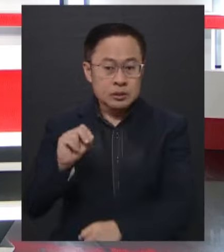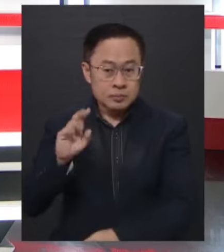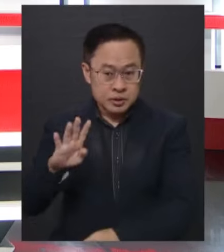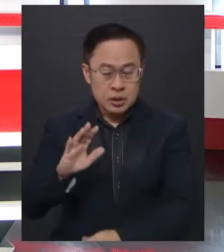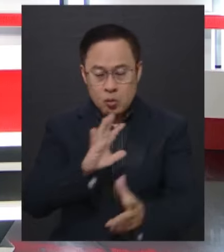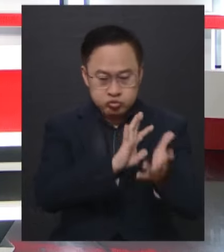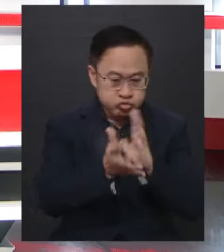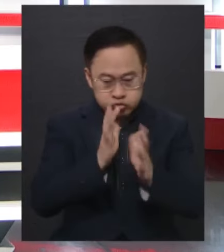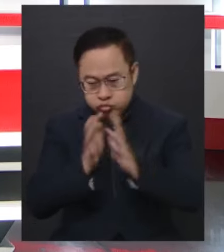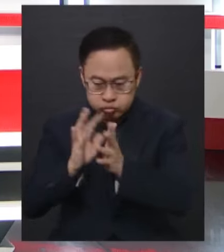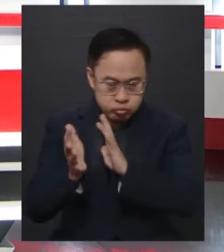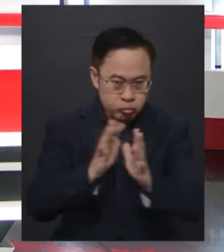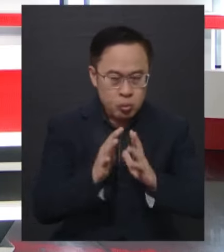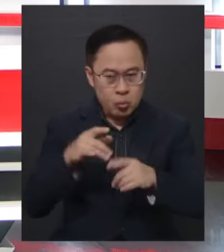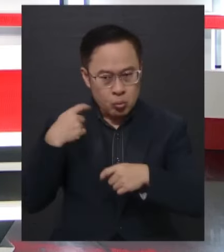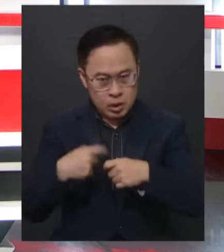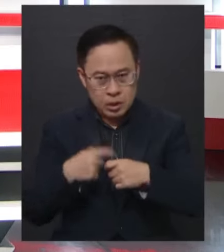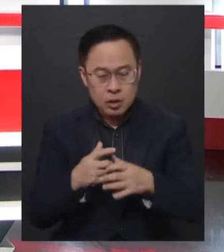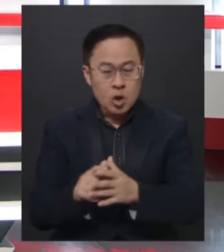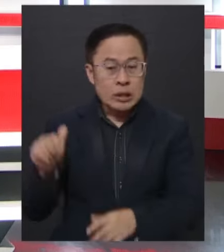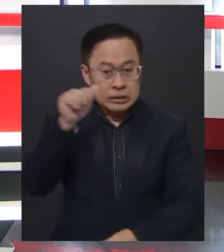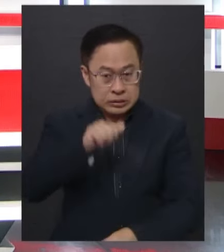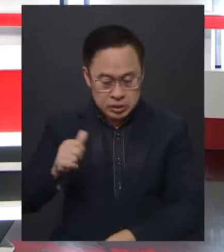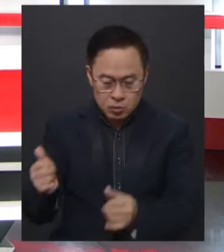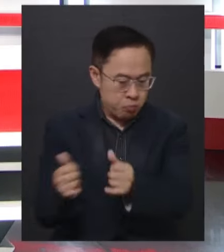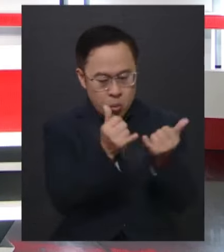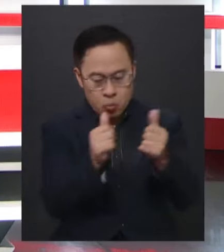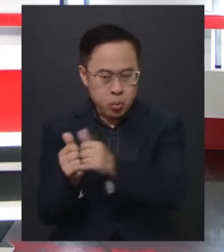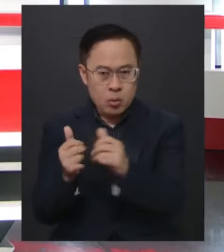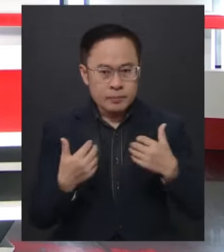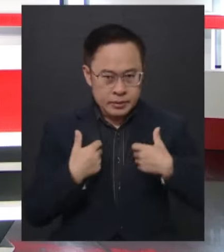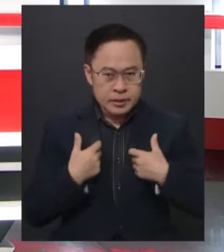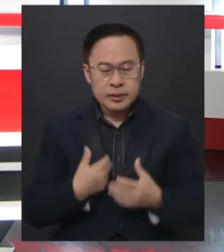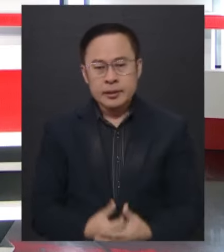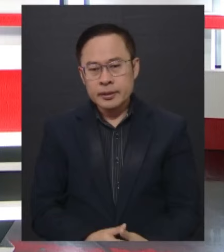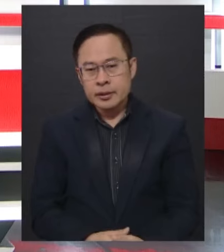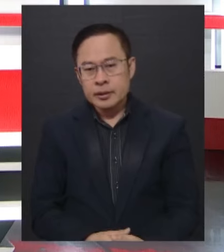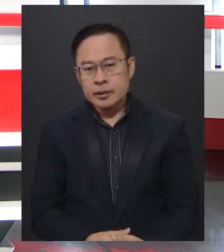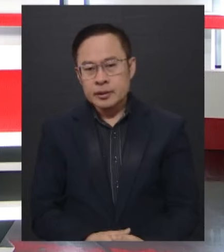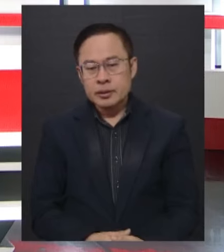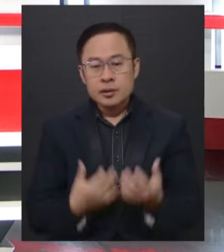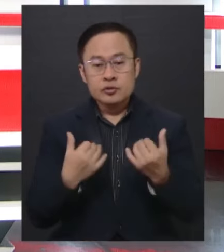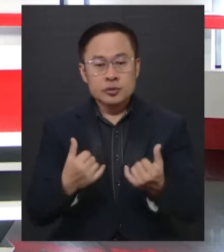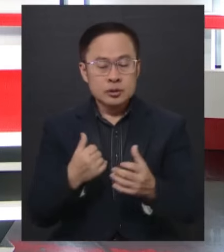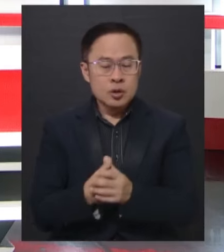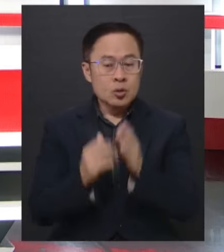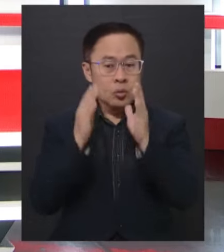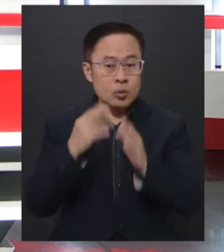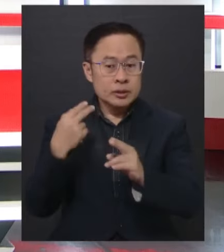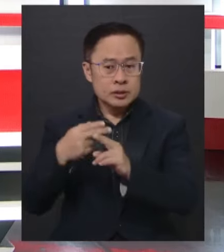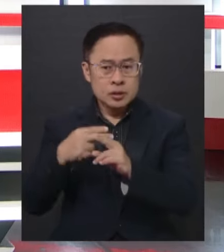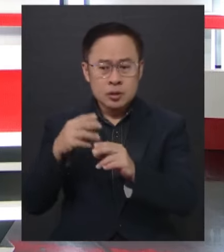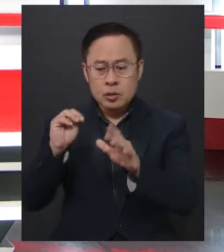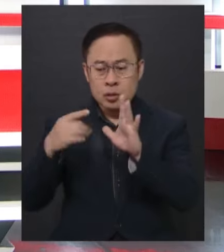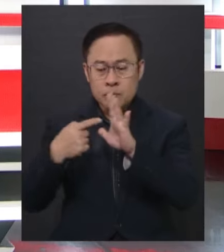ไม่รู้ว่าจะไหวหรือเปล่าเหมือนกัน ก็ถือว่าเป็นระดับเอเชียอยู่แล้วนะครับระดับโลกก็ไปถึงส่วนถ้ายุคปัจจุบันเนี่ยต้องมีเจ้าเม็ดนะมูฮัมเหม็ดอุสมานมูซ